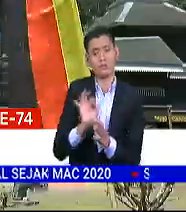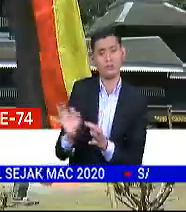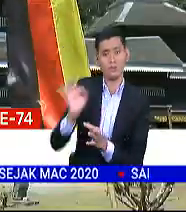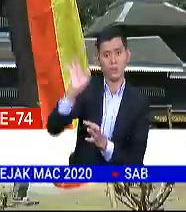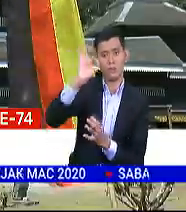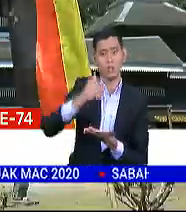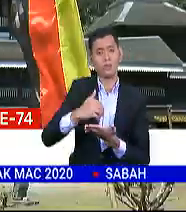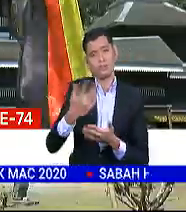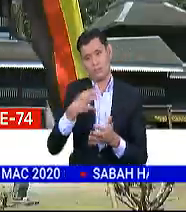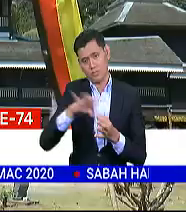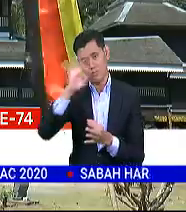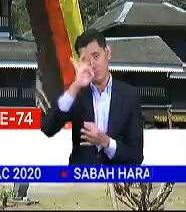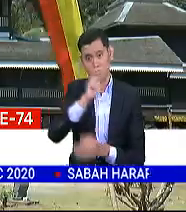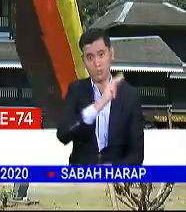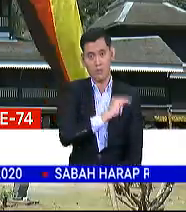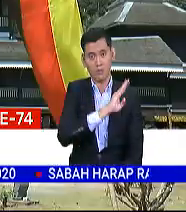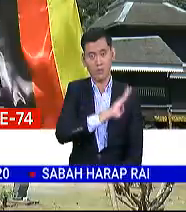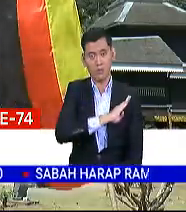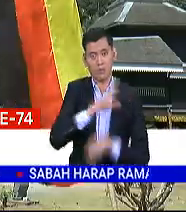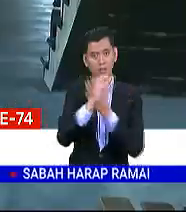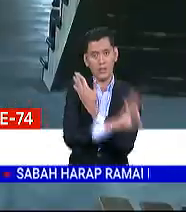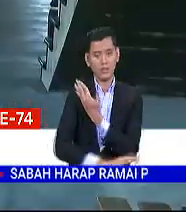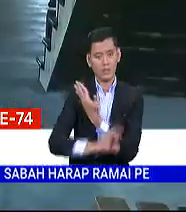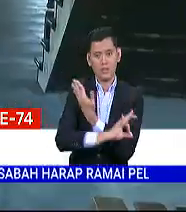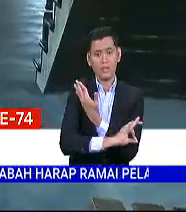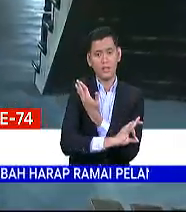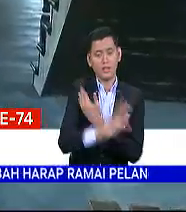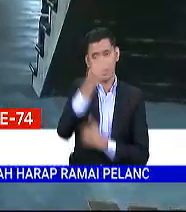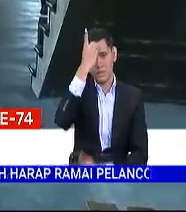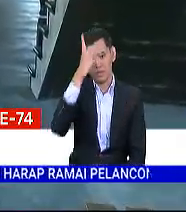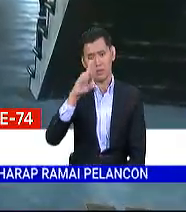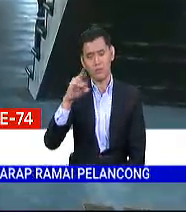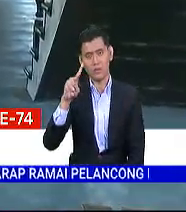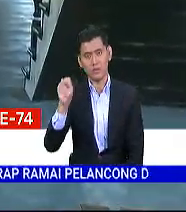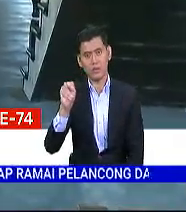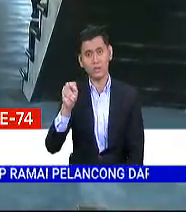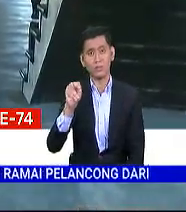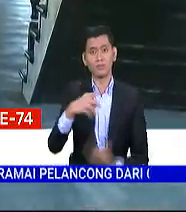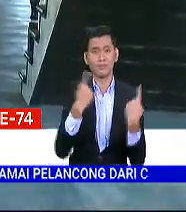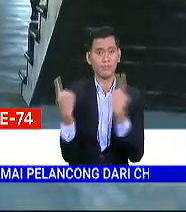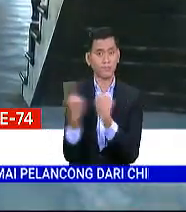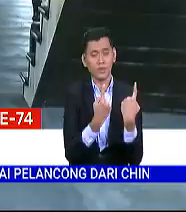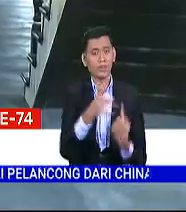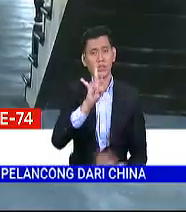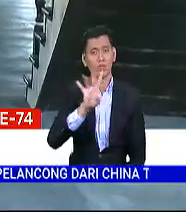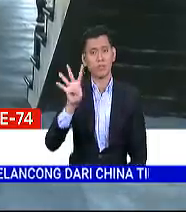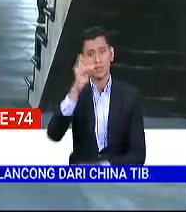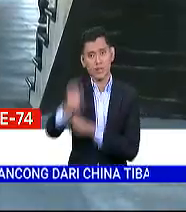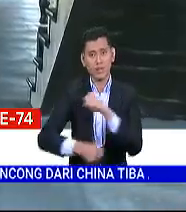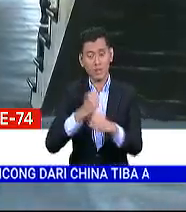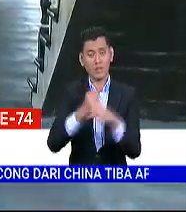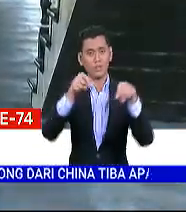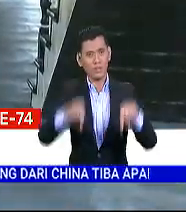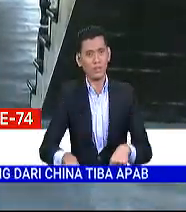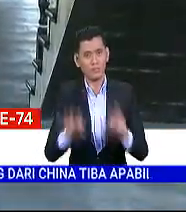menurut Menteri Besar Negeri Sembilan, Datuk Seri Aminuddin Harun, sambutan ulang tahun ke-74 tahun ini